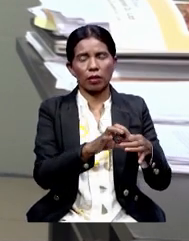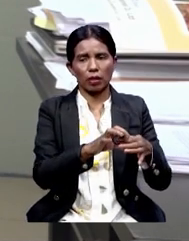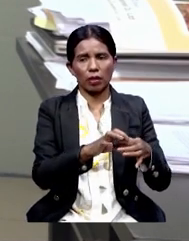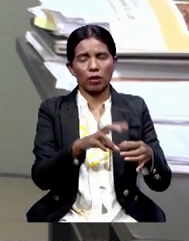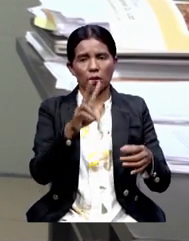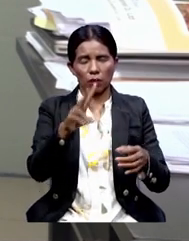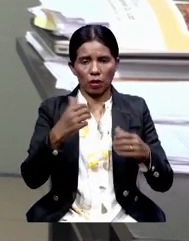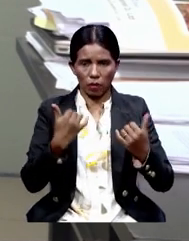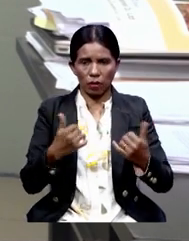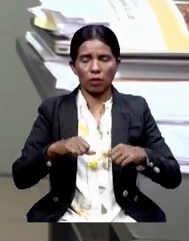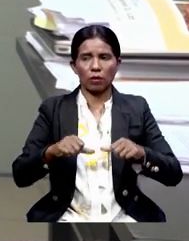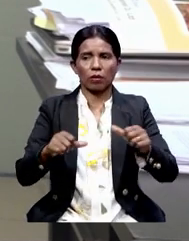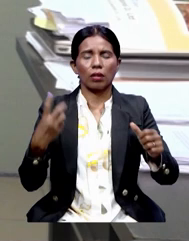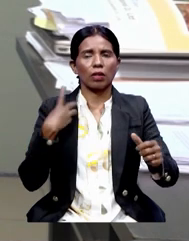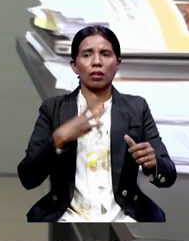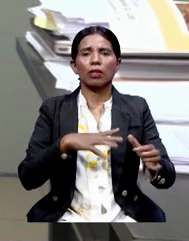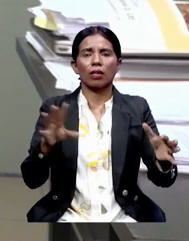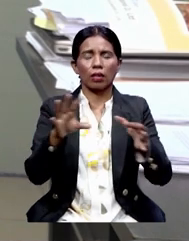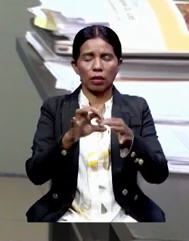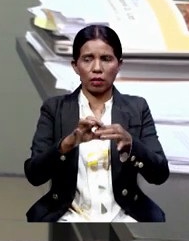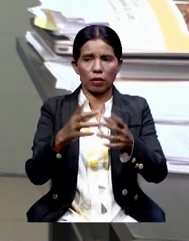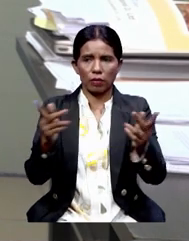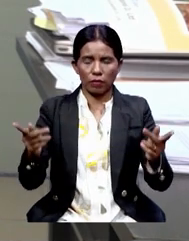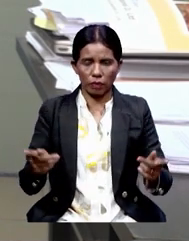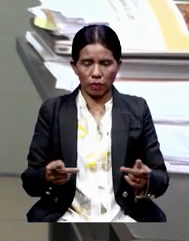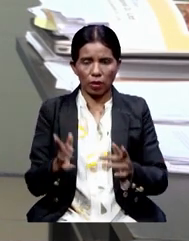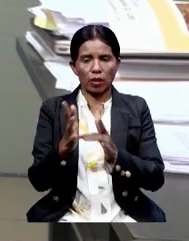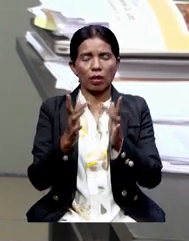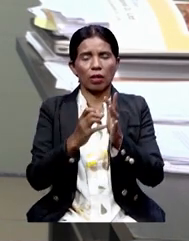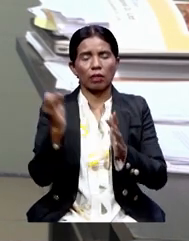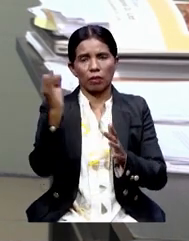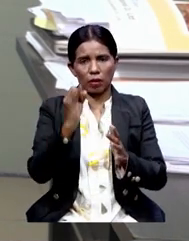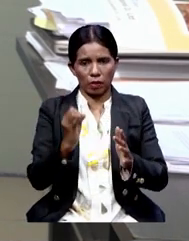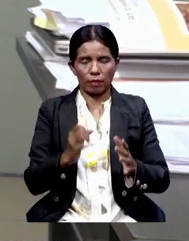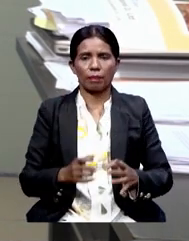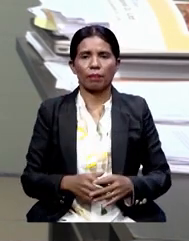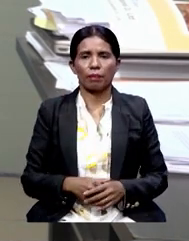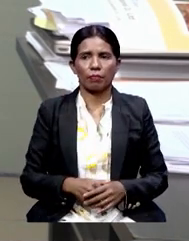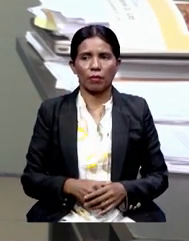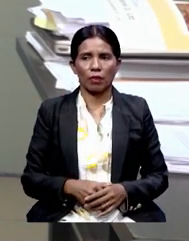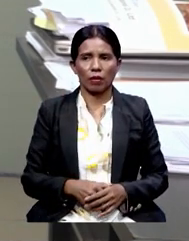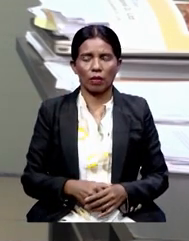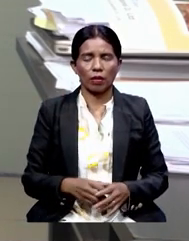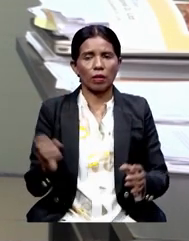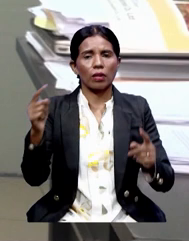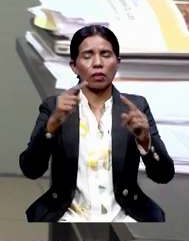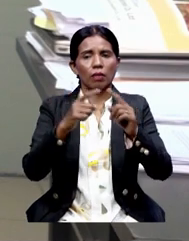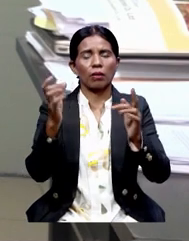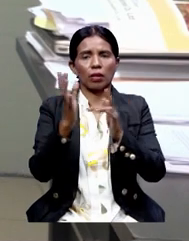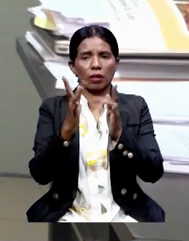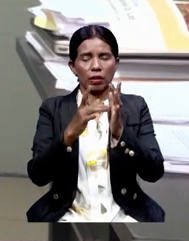agora lau ela no mos ita liga bai area branca to bai area Cristo Rei no mo to bai Cristo Rei ite